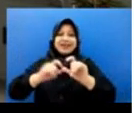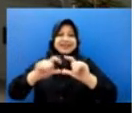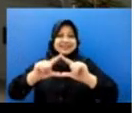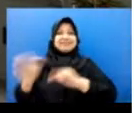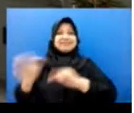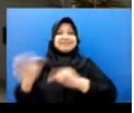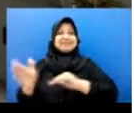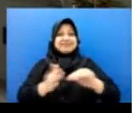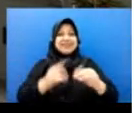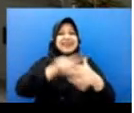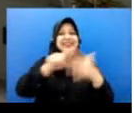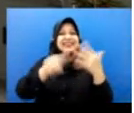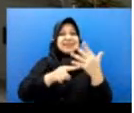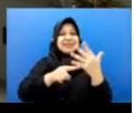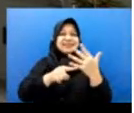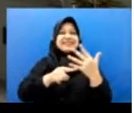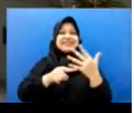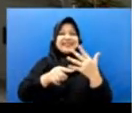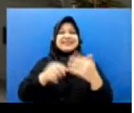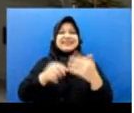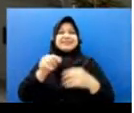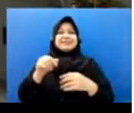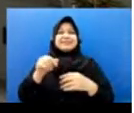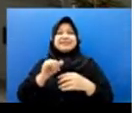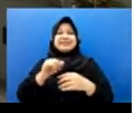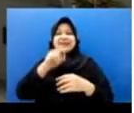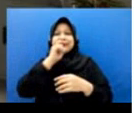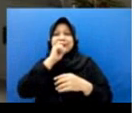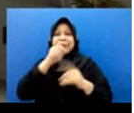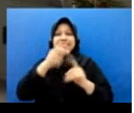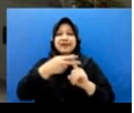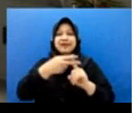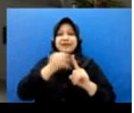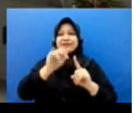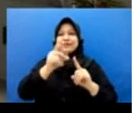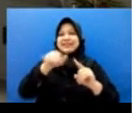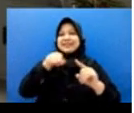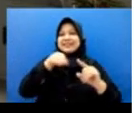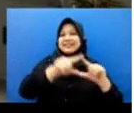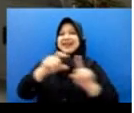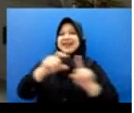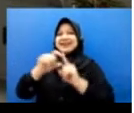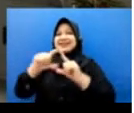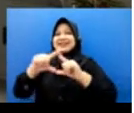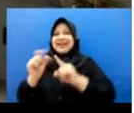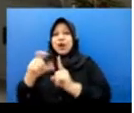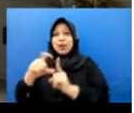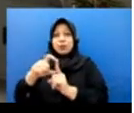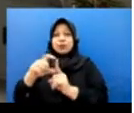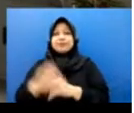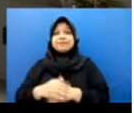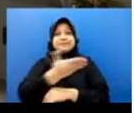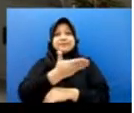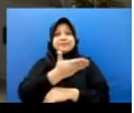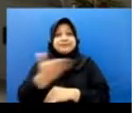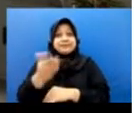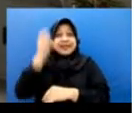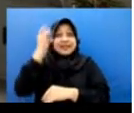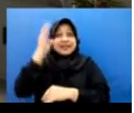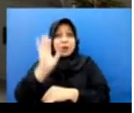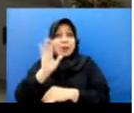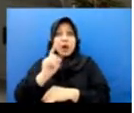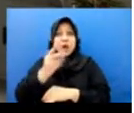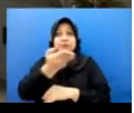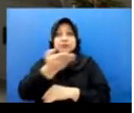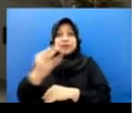Daud. Dan tidak lupa juga Bapak dan Ibu, ini harus saya sampaikan juga bahwa jika Bapak dan Ibu sekarang sedang melihat webinar ini